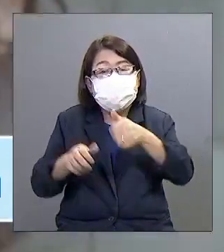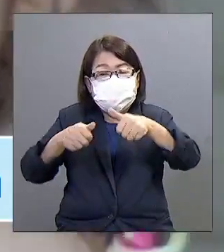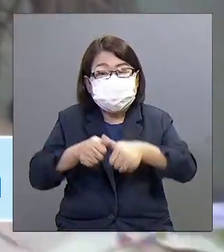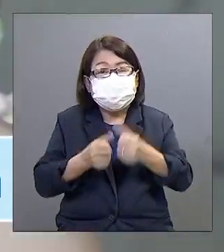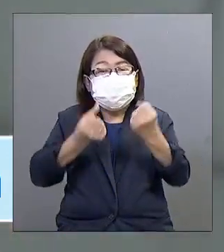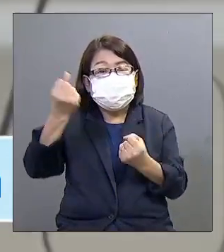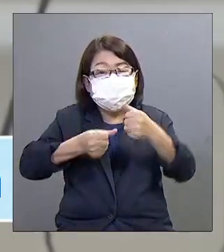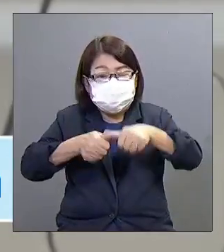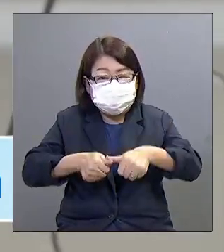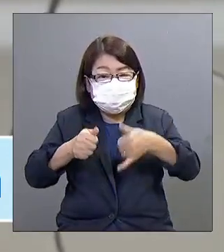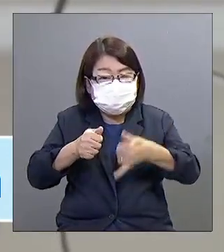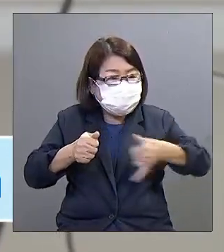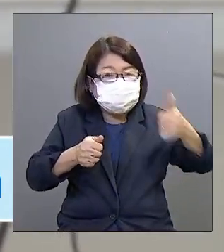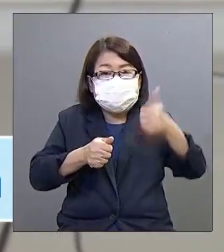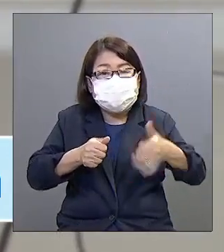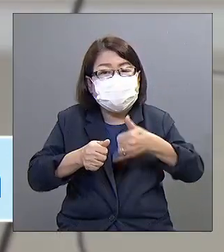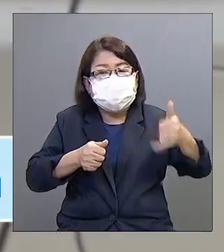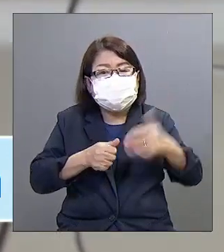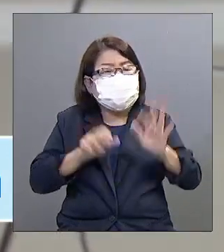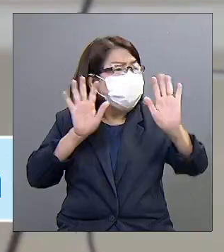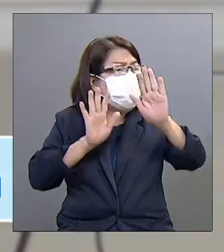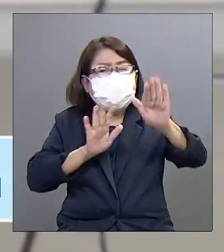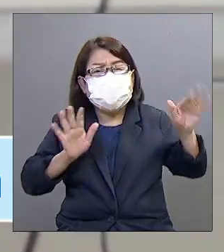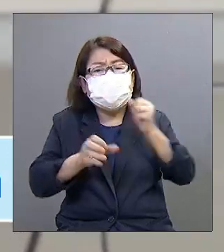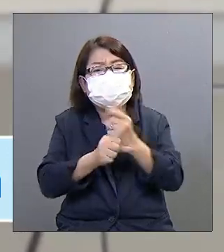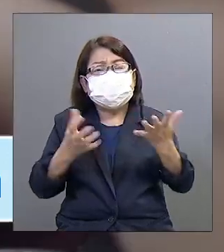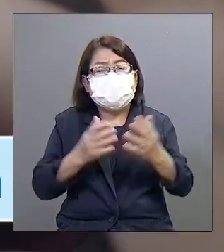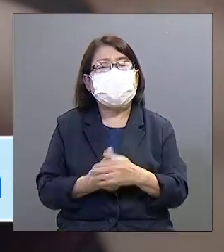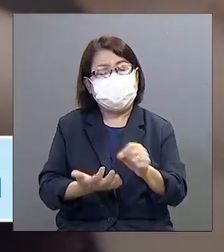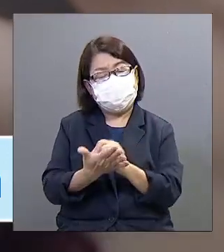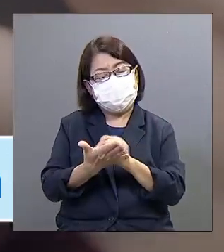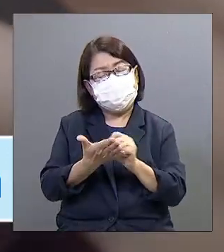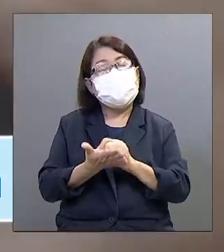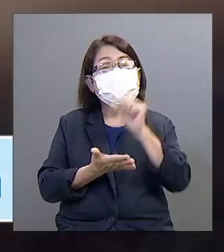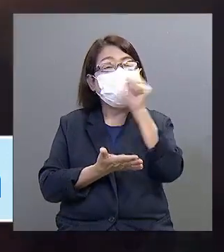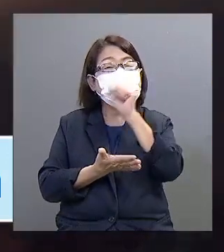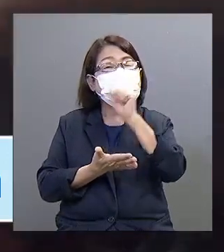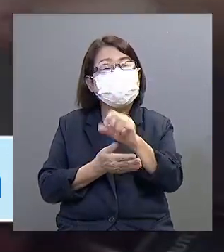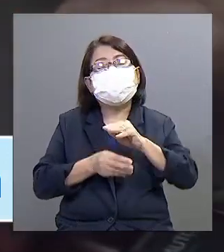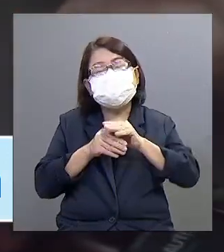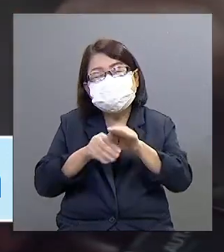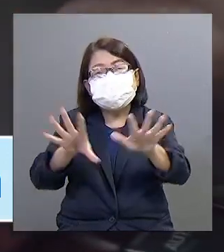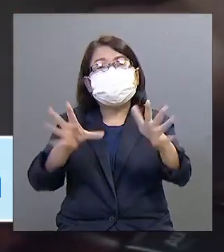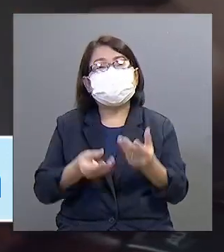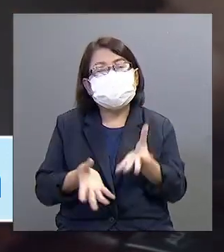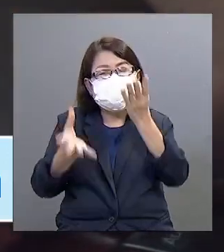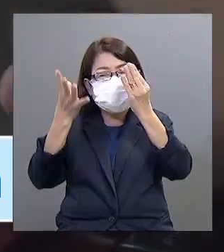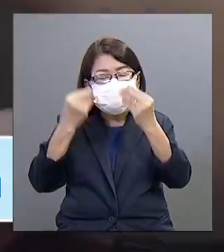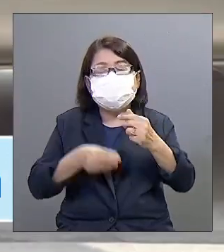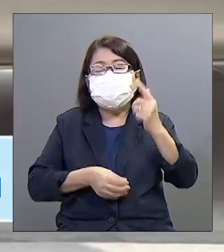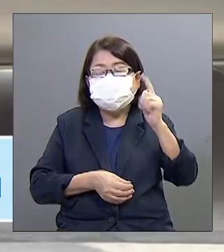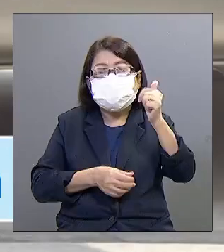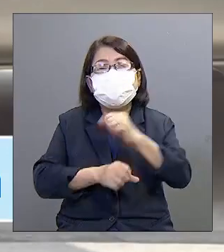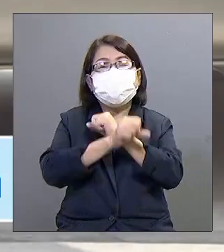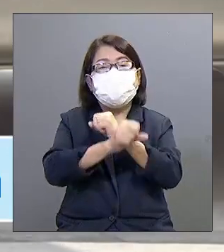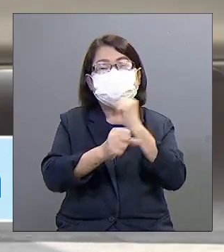อยในรถนั้นสามารถทำอยางไรเพื่ชวยเหอตเองได้บ้างตรใจเพื่อใหเดๆนมความรู้ และเอาตัวรอดได้โยเพ